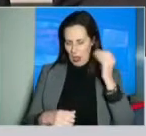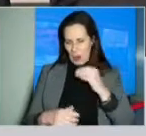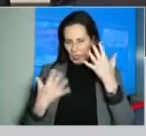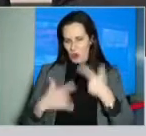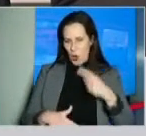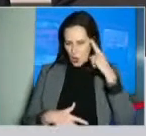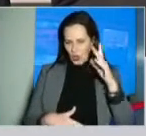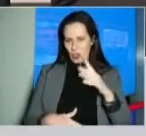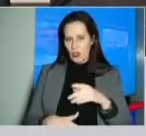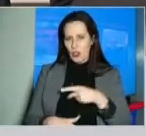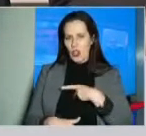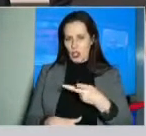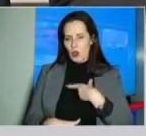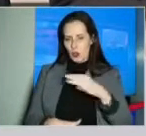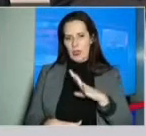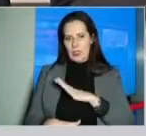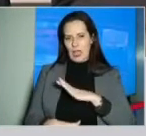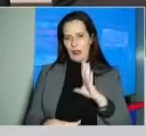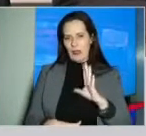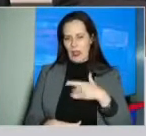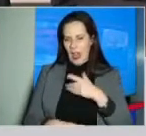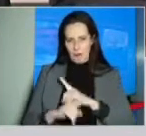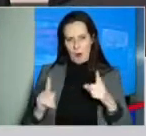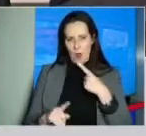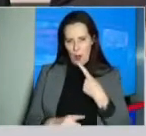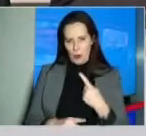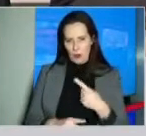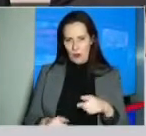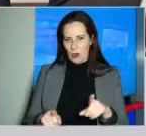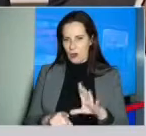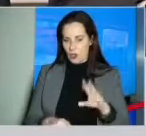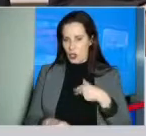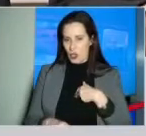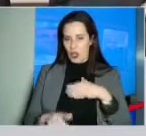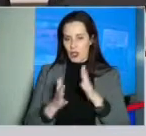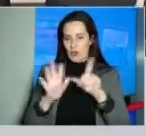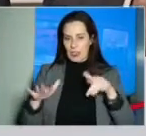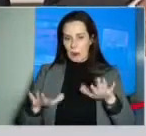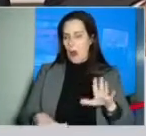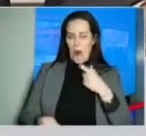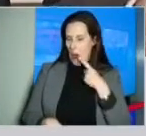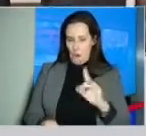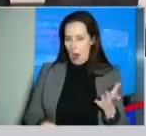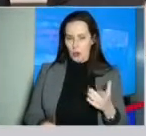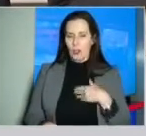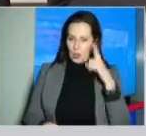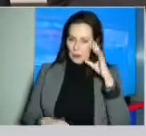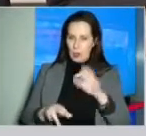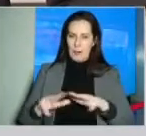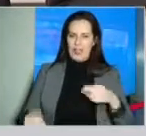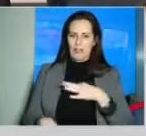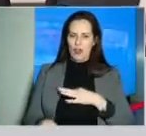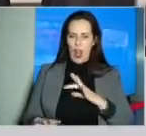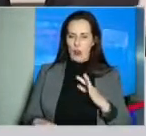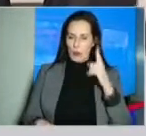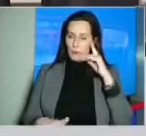יודע ששנינו היינו בסכנה מאוד גדולה. אנחנו אף פעם לא אמרנו, כמו אחרים, יש לנו 17 מנדטים, יש לנו 20 מנדטים. אנחנו יודעים בדיוק לקרוא את